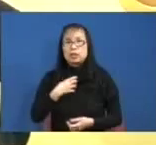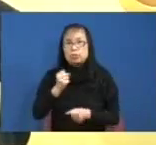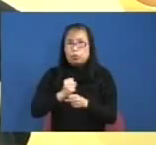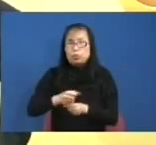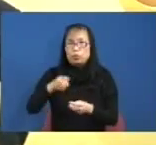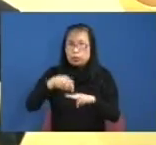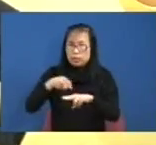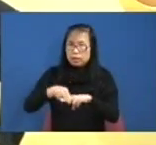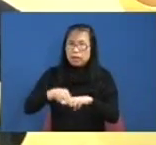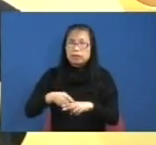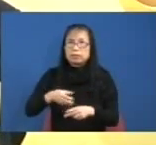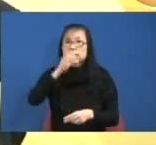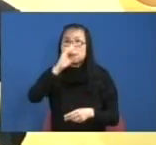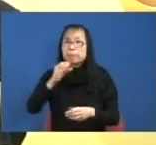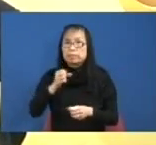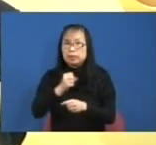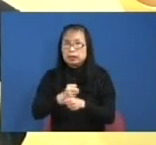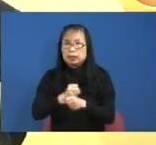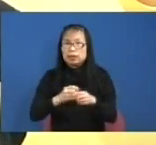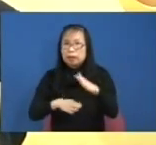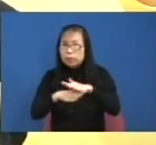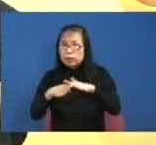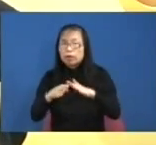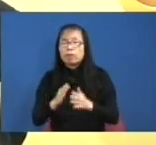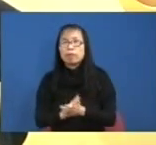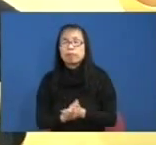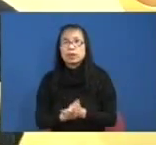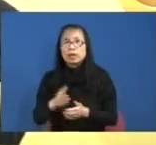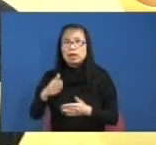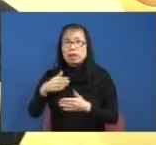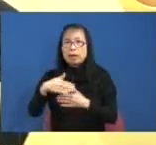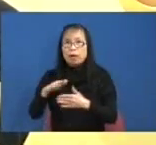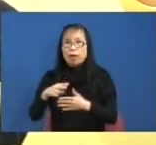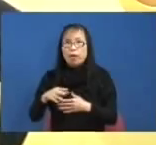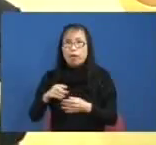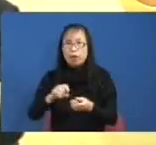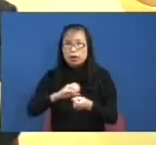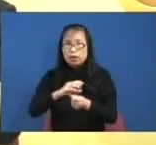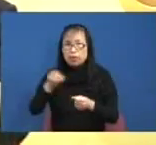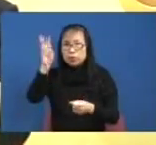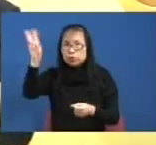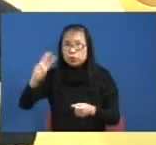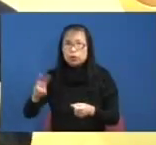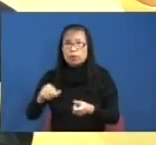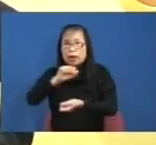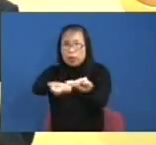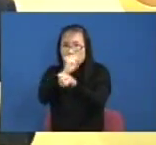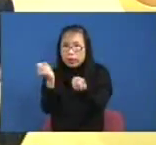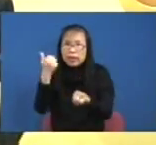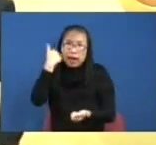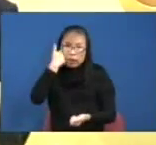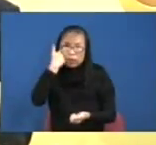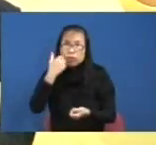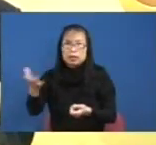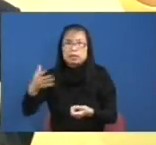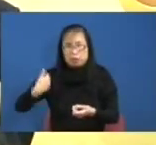業嘅話，咁其實我哋都睇到以往嚟講咧，譬如話啲人開場個水喉嚟到解凍啲肉啊咁樣，咁呢啲係